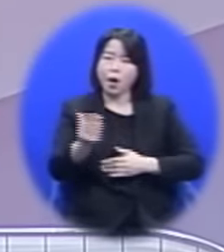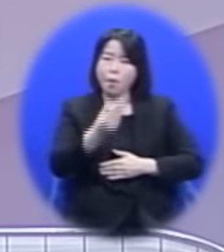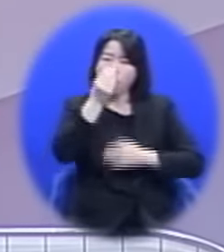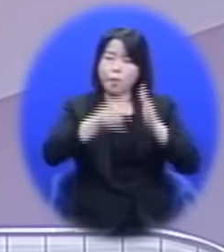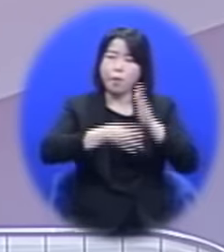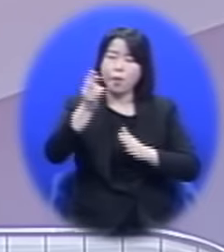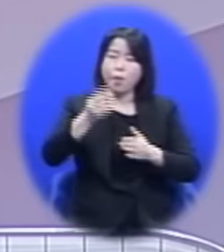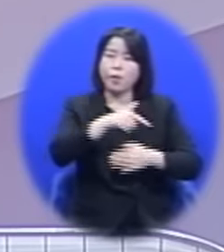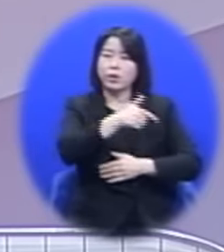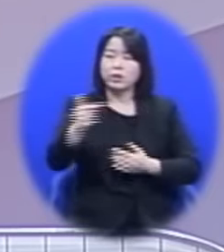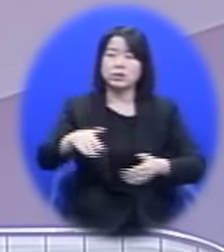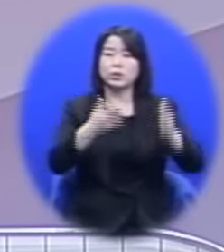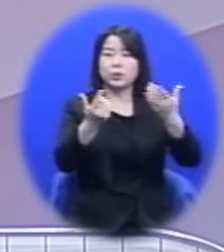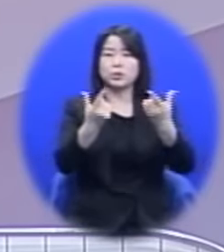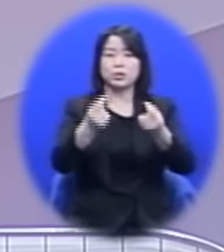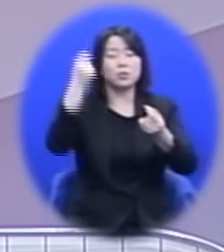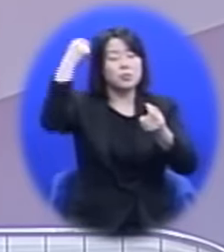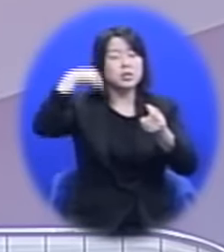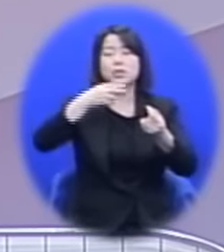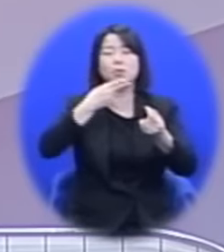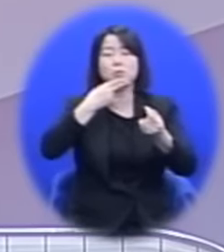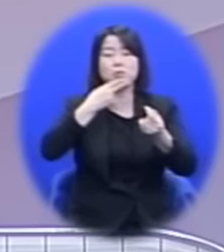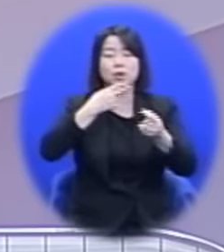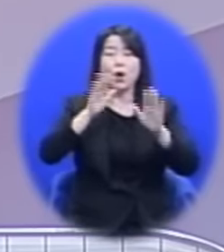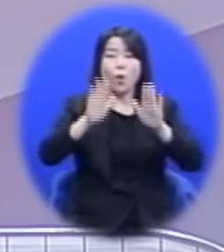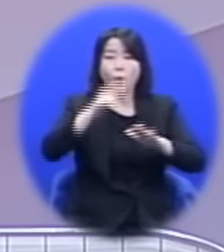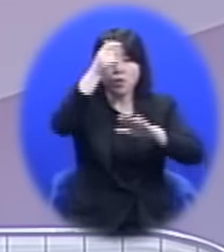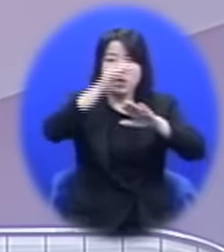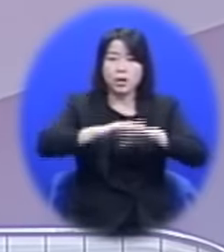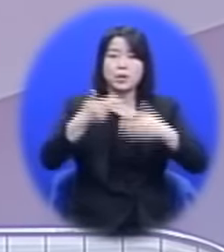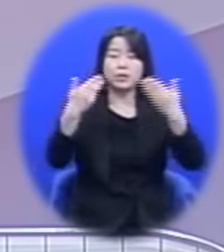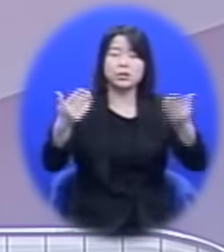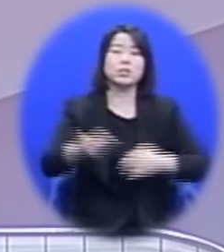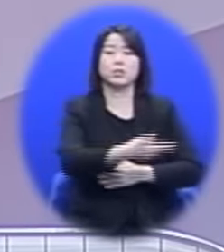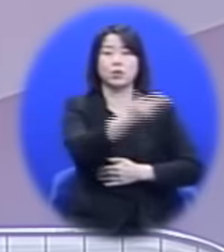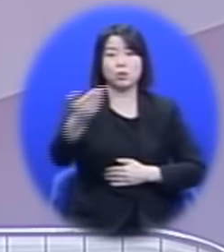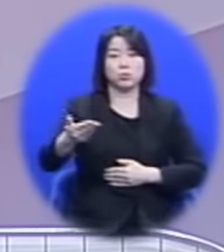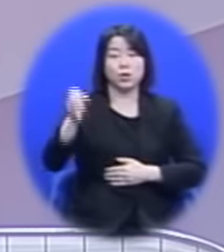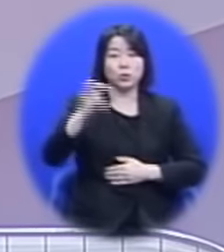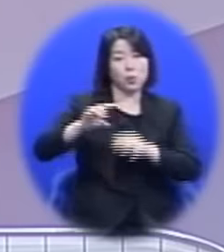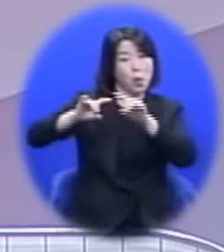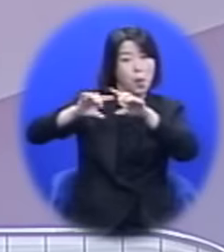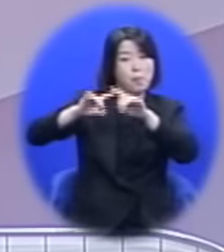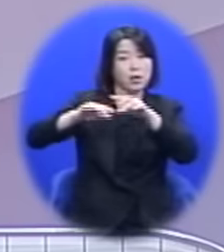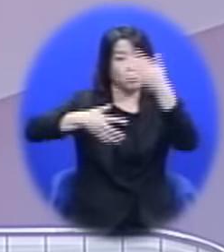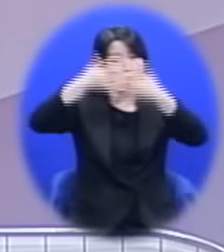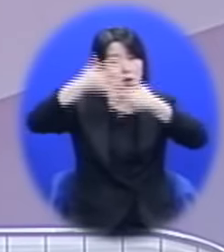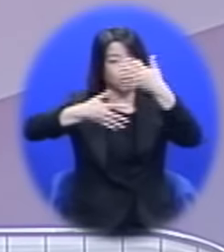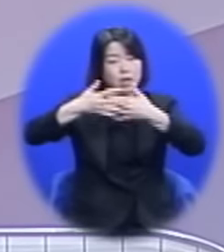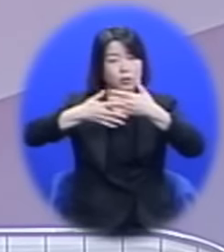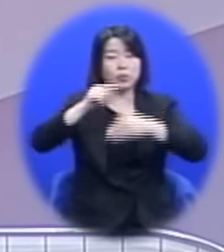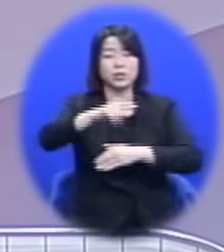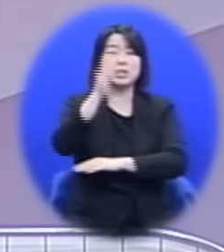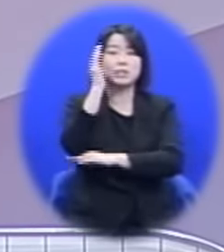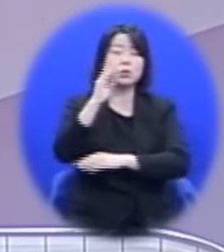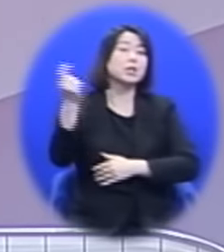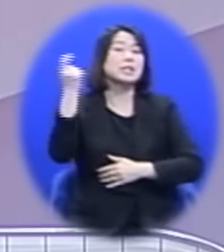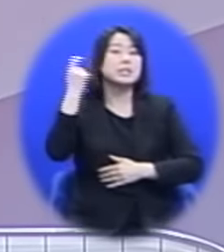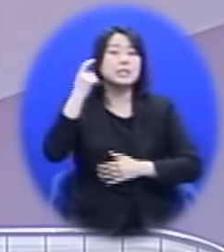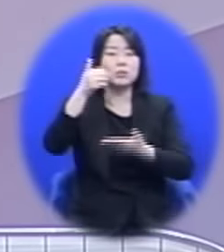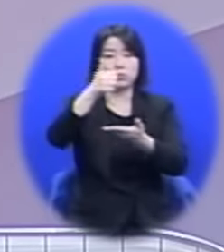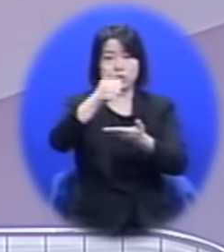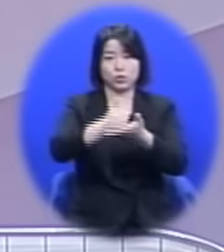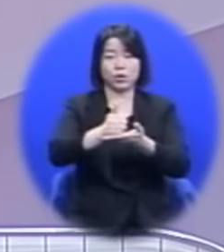않습니다. 오늘 이 예배를 드리시는 여러분, 또 방송으로 영상으로 이 설교를 들으시는 분들